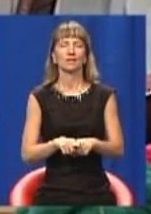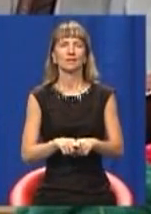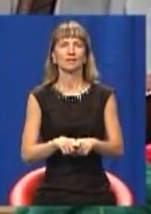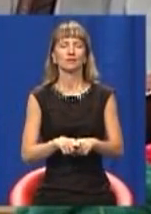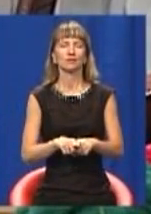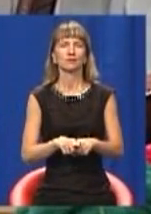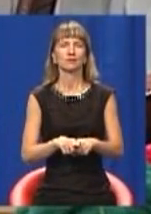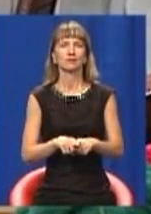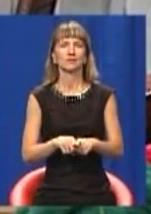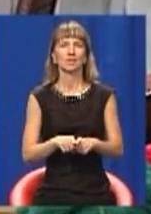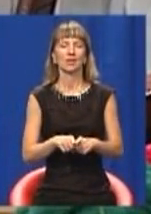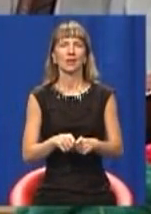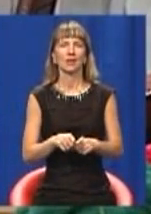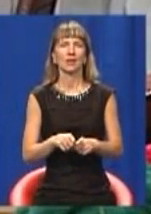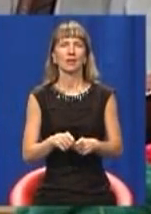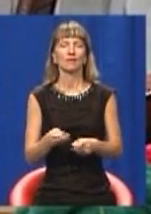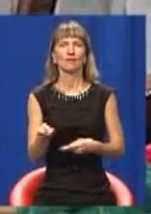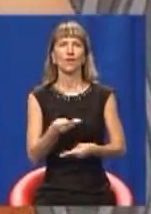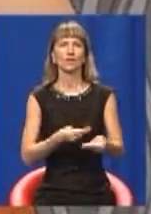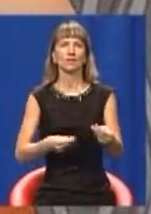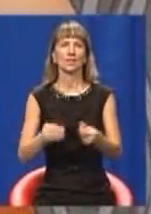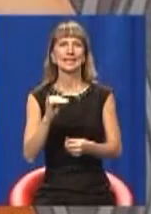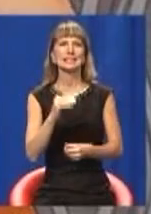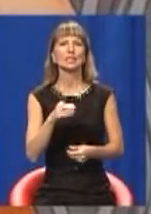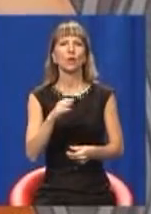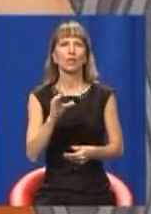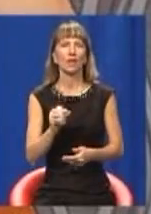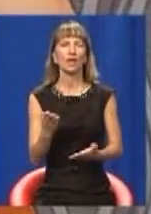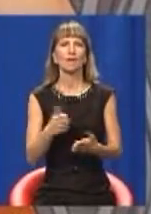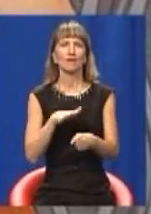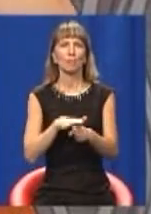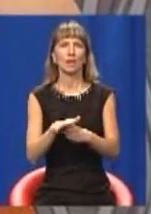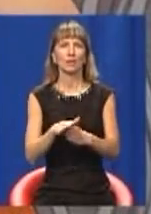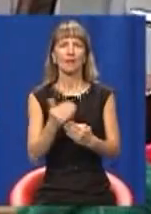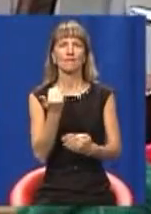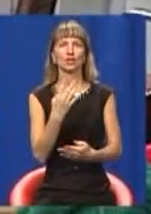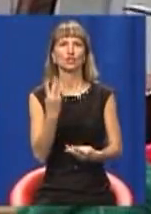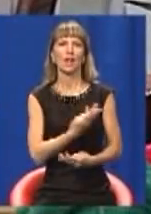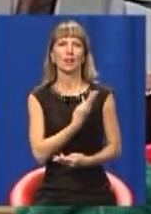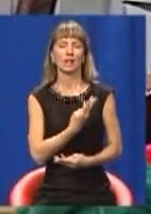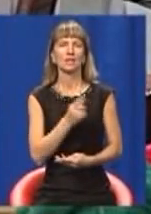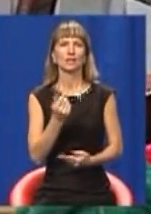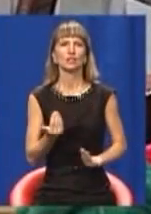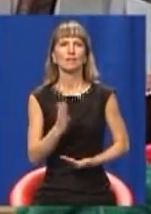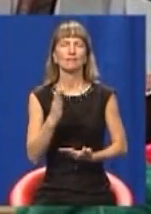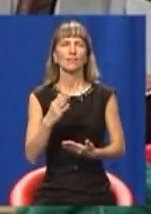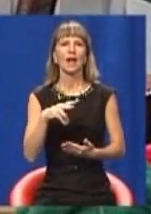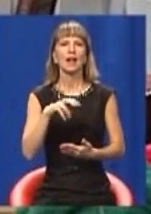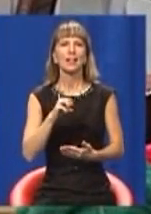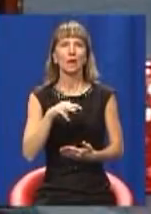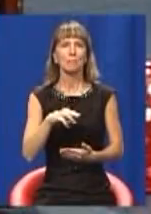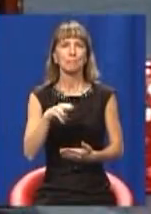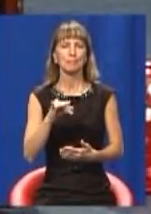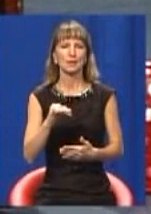таке существо, яке виконує бажання. Містична істота. Да. А де вона зазвичай проживає? В лампі. В лампі. Ну,